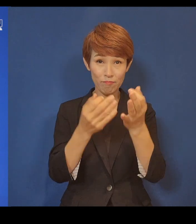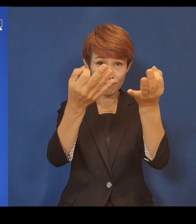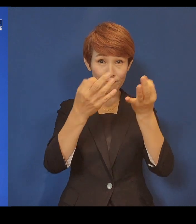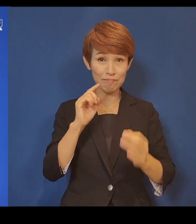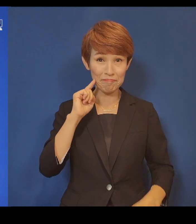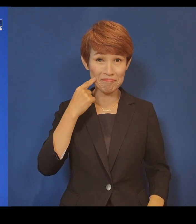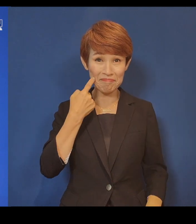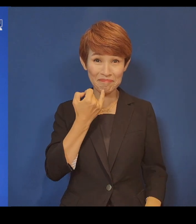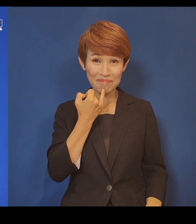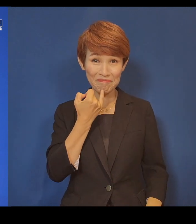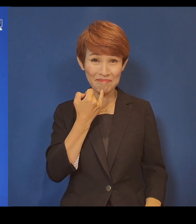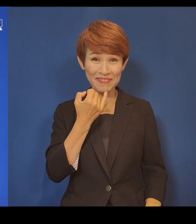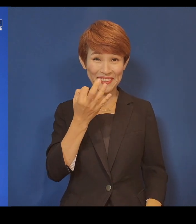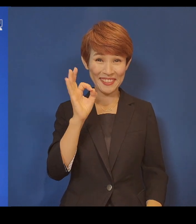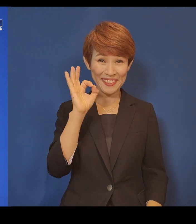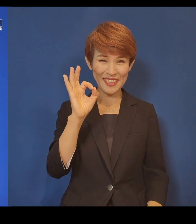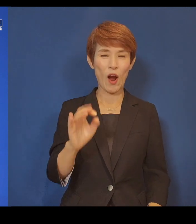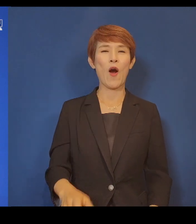예뻐 보입니까?